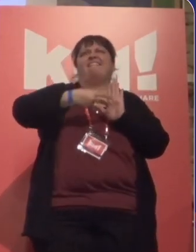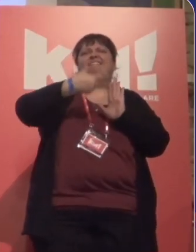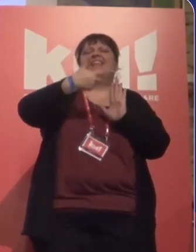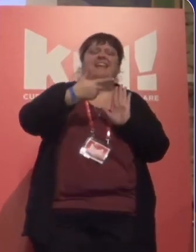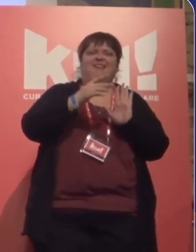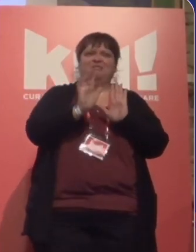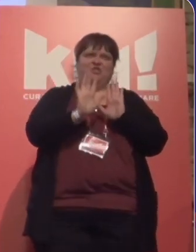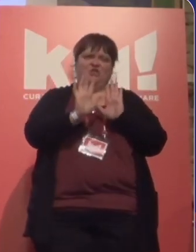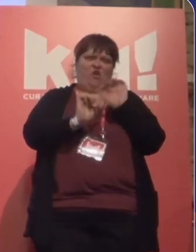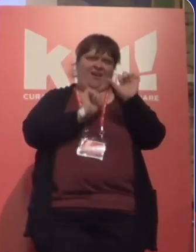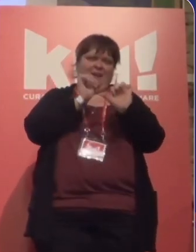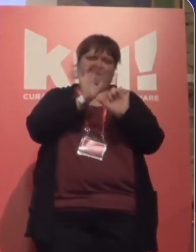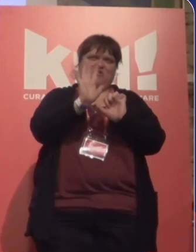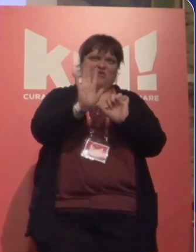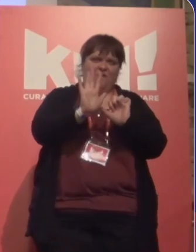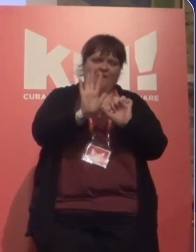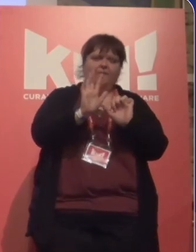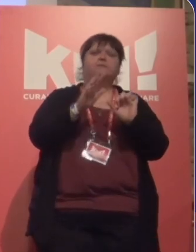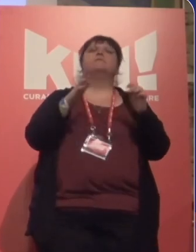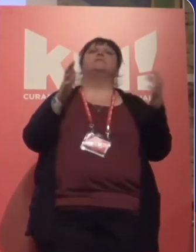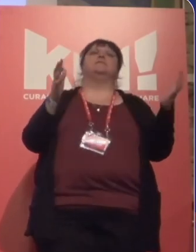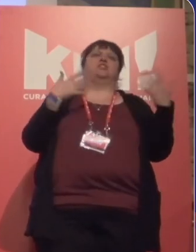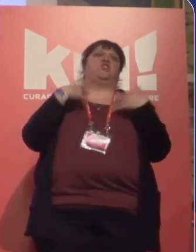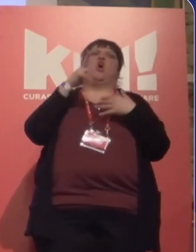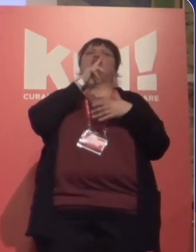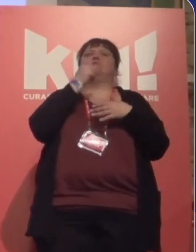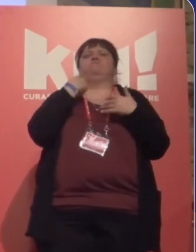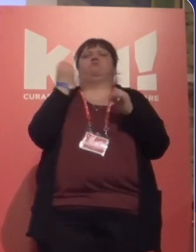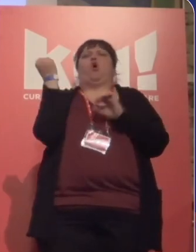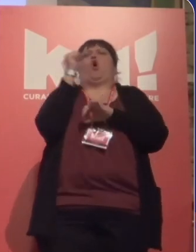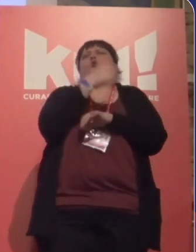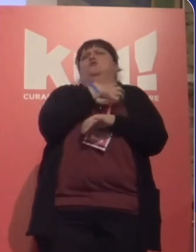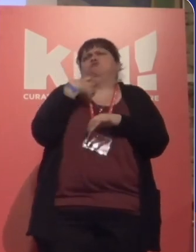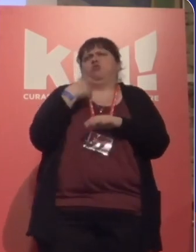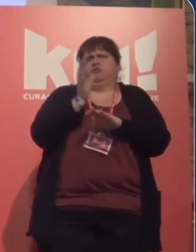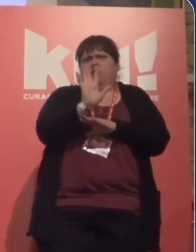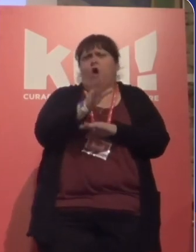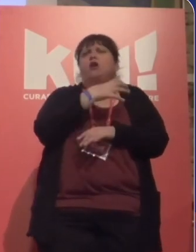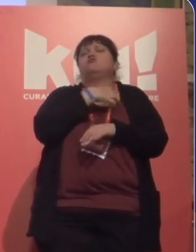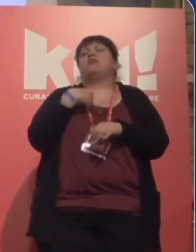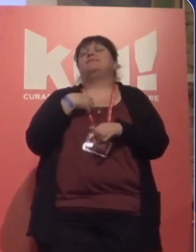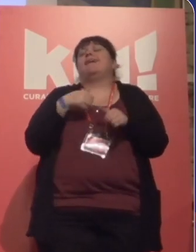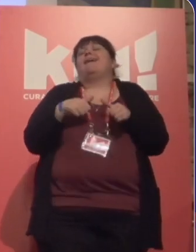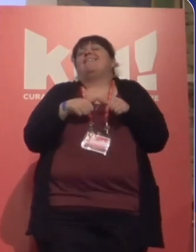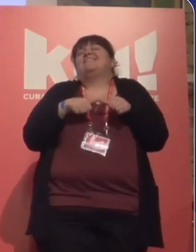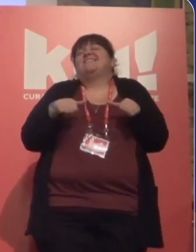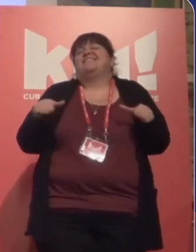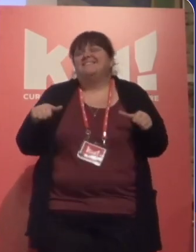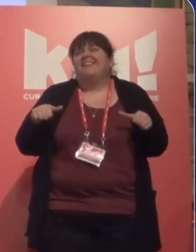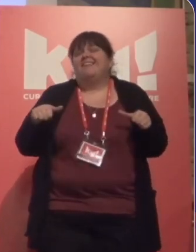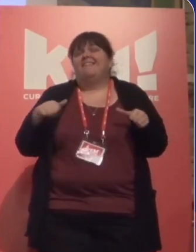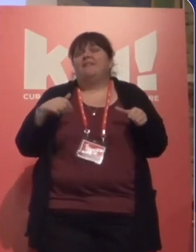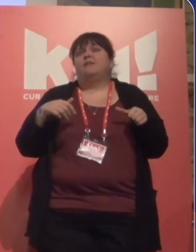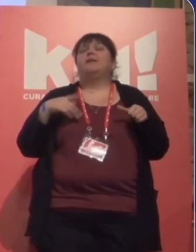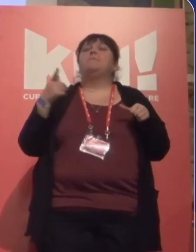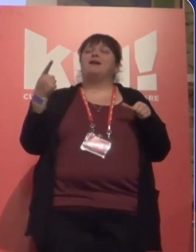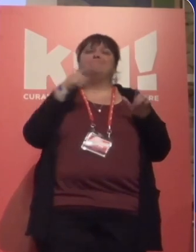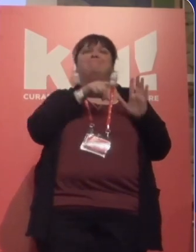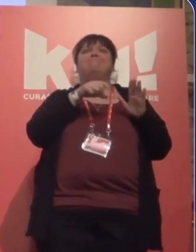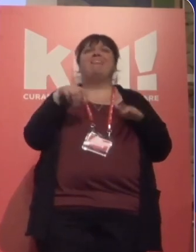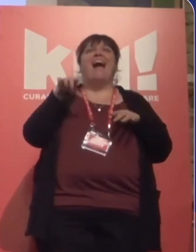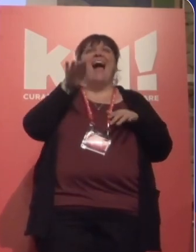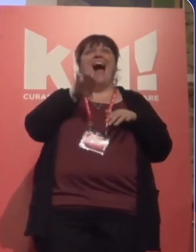è evidente che la conoscenza essenziale ma cosa ci dice questo bel messaggio che la conoscenza il